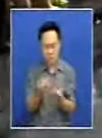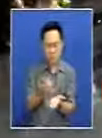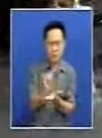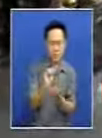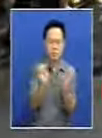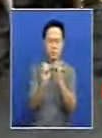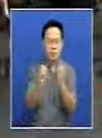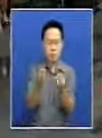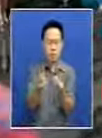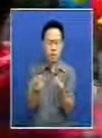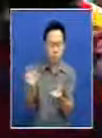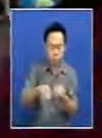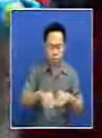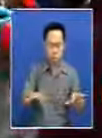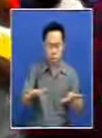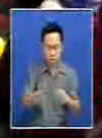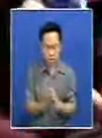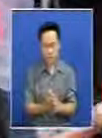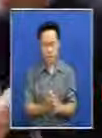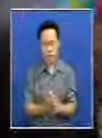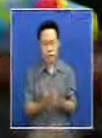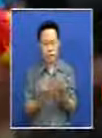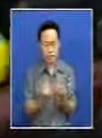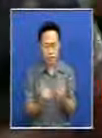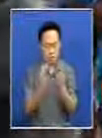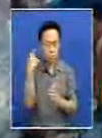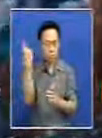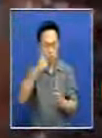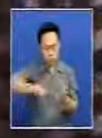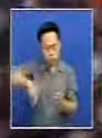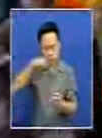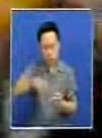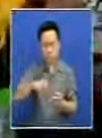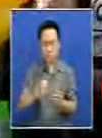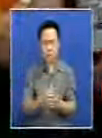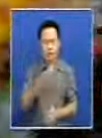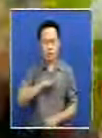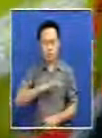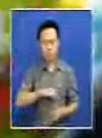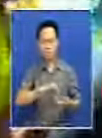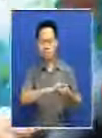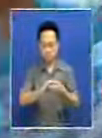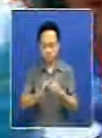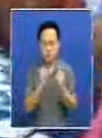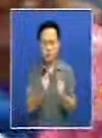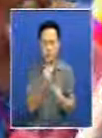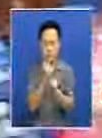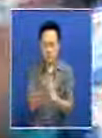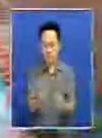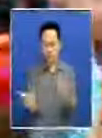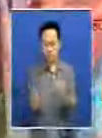ลื่นที่อาจจะเป็นอันตรายขณะวิ่งหรือเดินได้โดยนักท่องเที่ยวที่มาเล่นน้ำที่นี่ต่างให้ความร่วมมือปฏิบัติตามกฎเป็นอย่